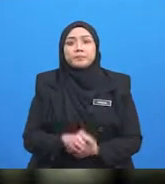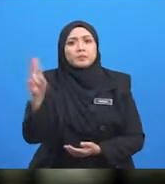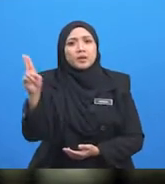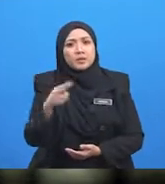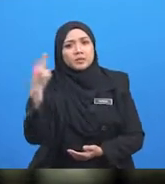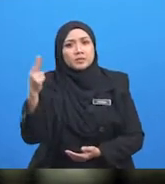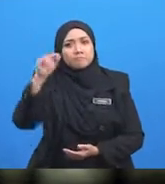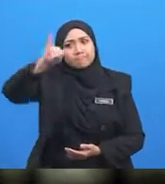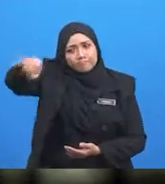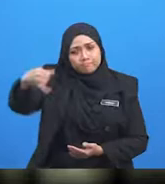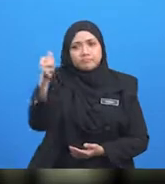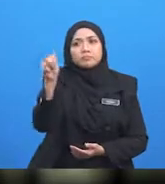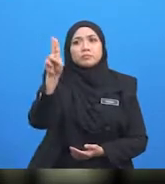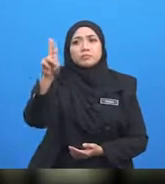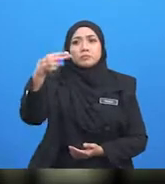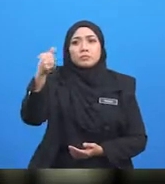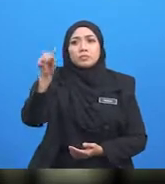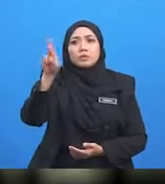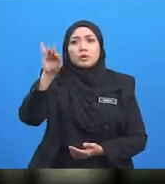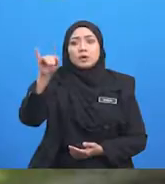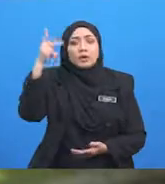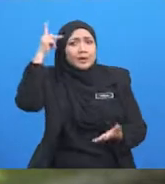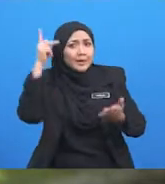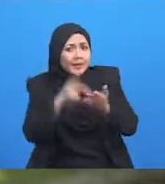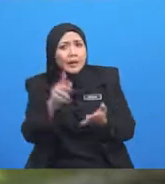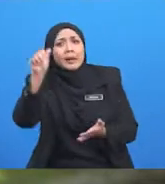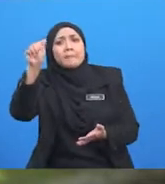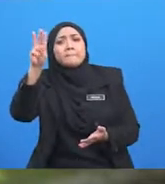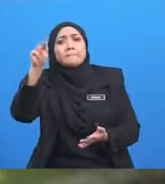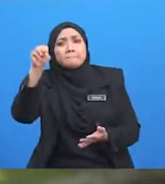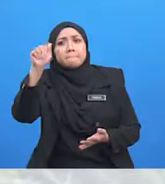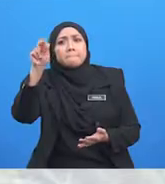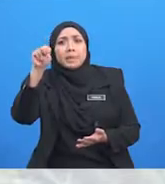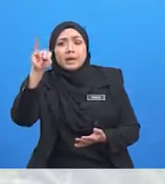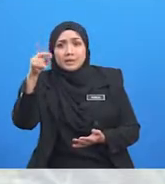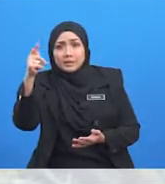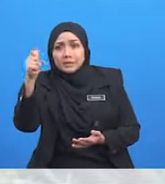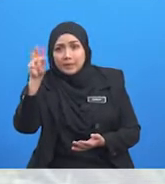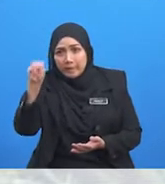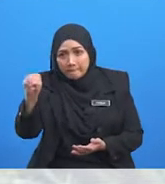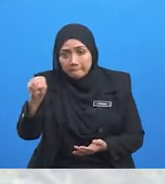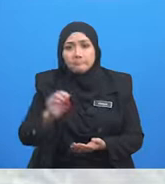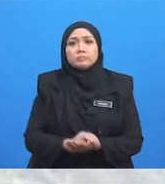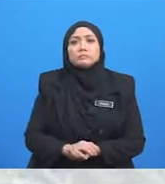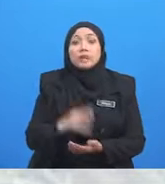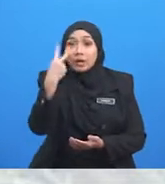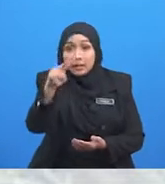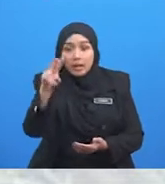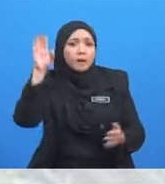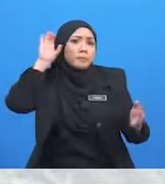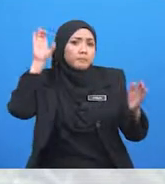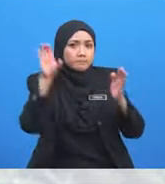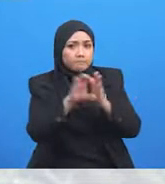hanya jauh hari mengenal menikam. Mari lihat paparan ini. Murid